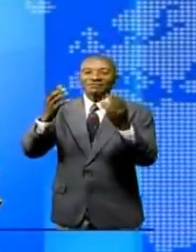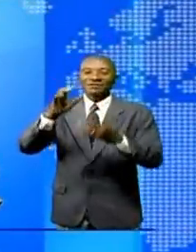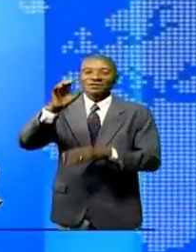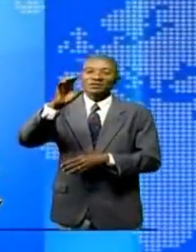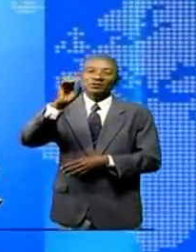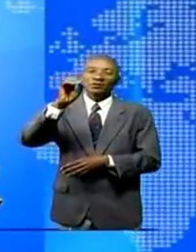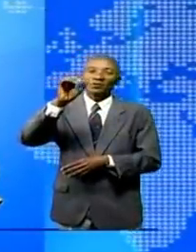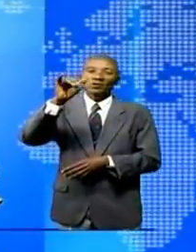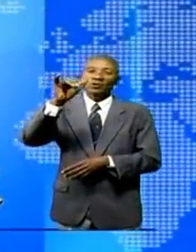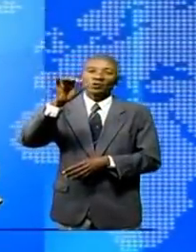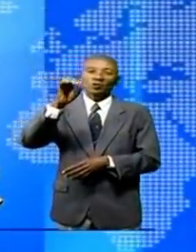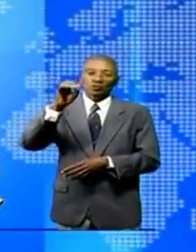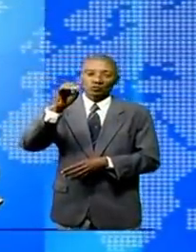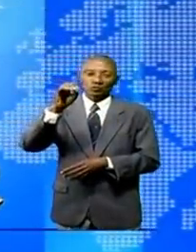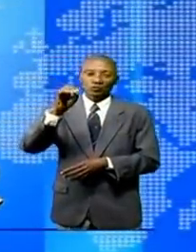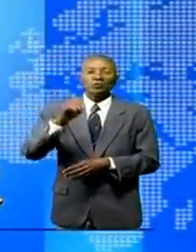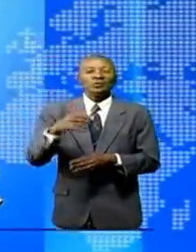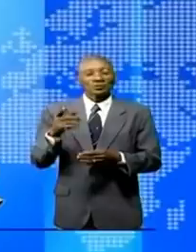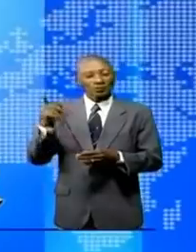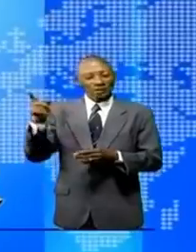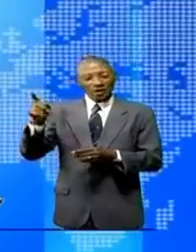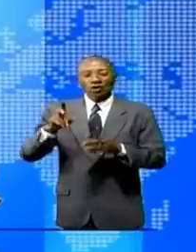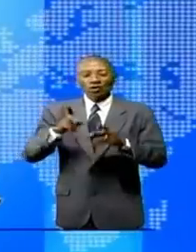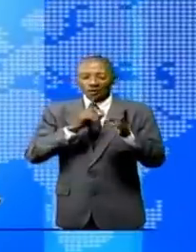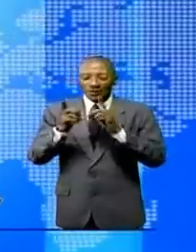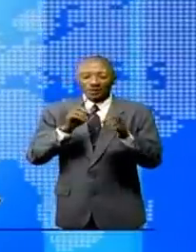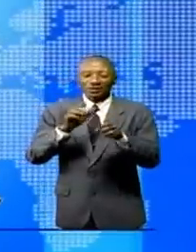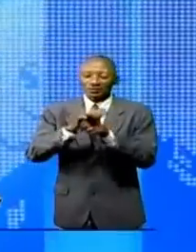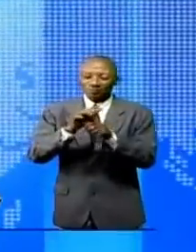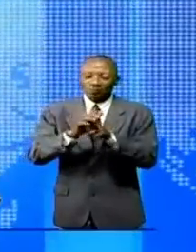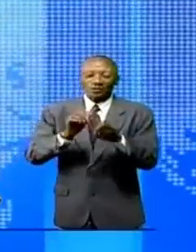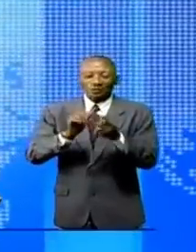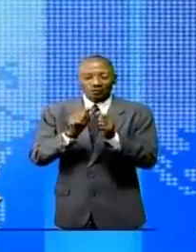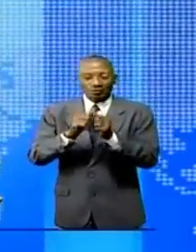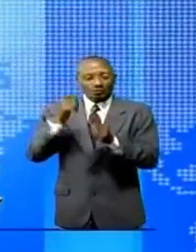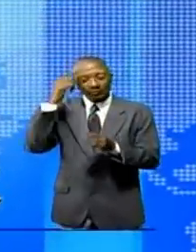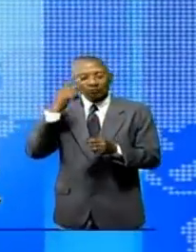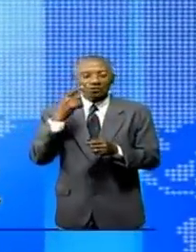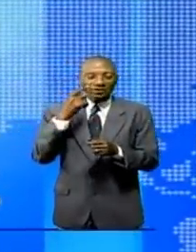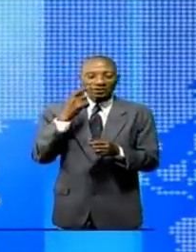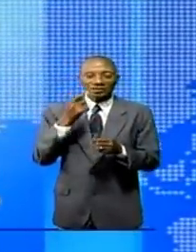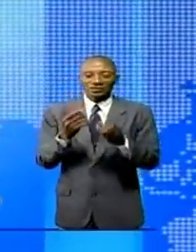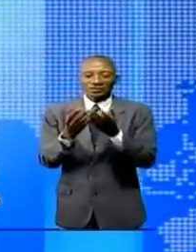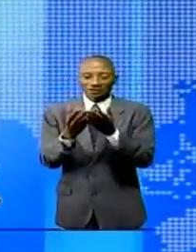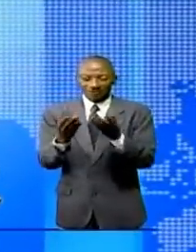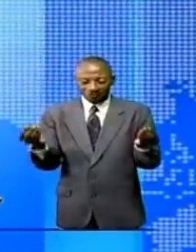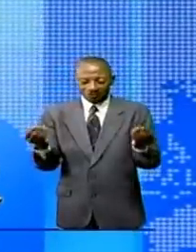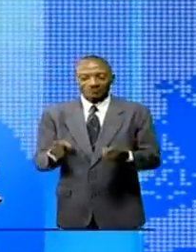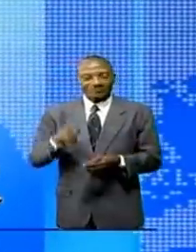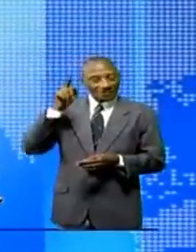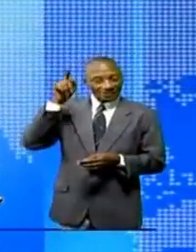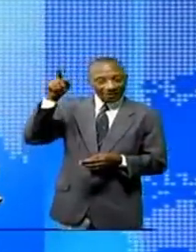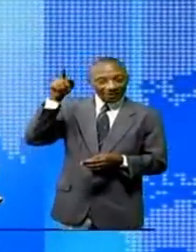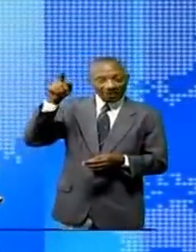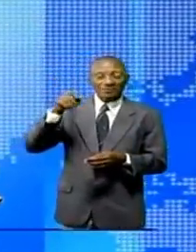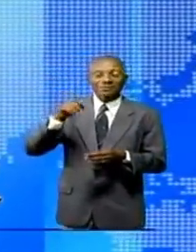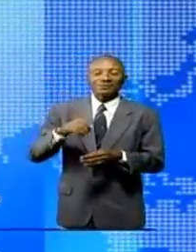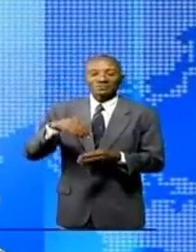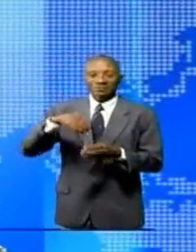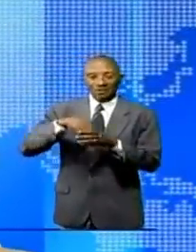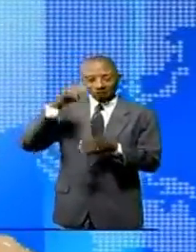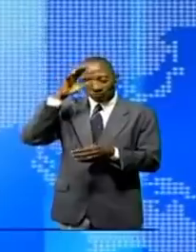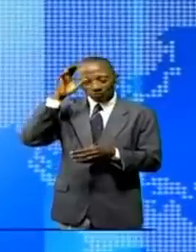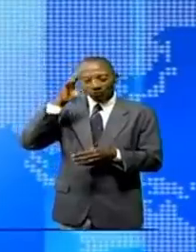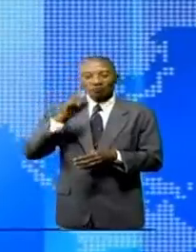questions et résolutions ont été prises par les quatre chefs d'État présents à Oyo. Félix-Antoine Tshisekedi de la République démocratique du